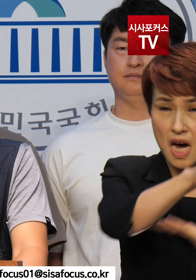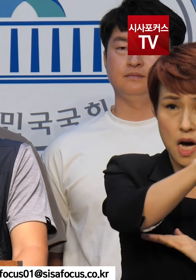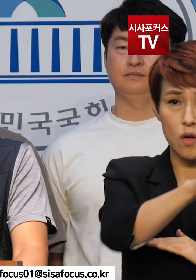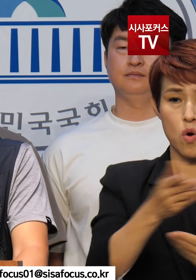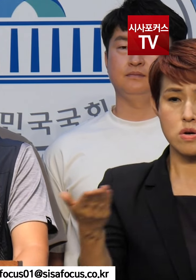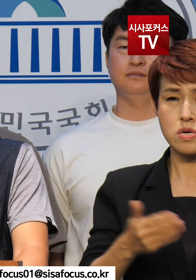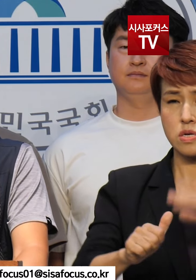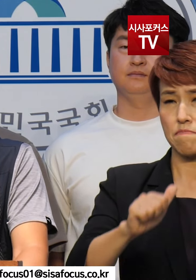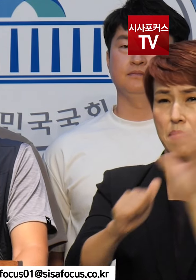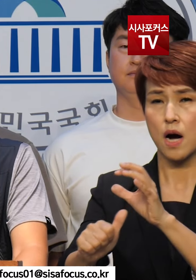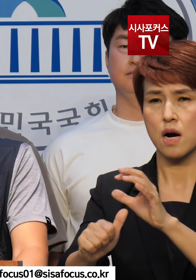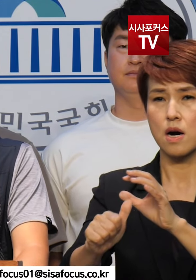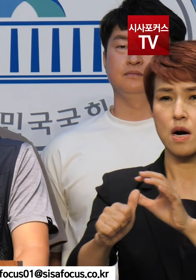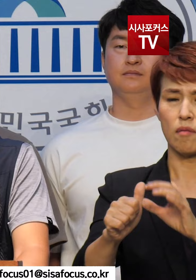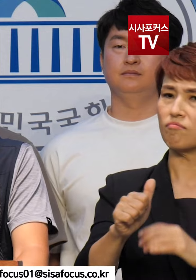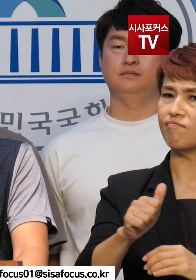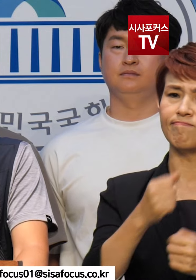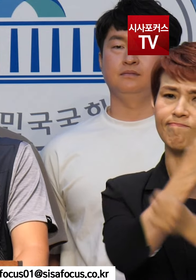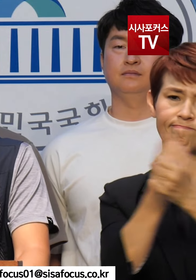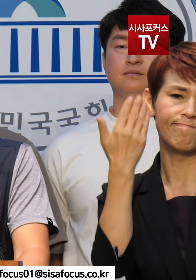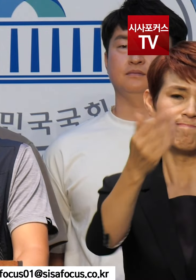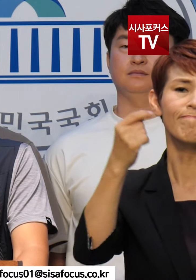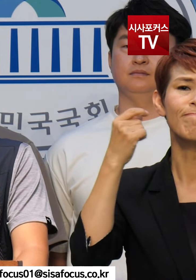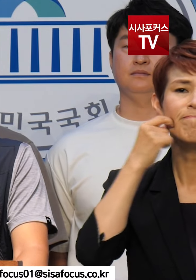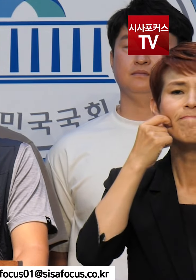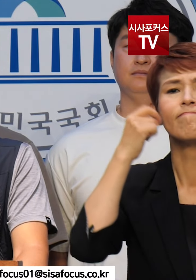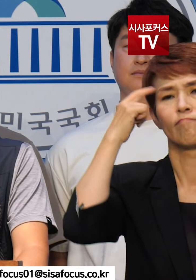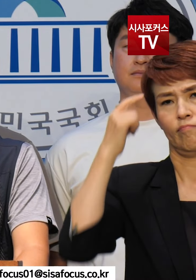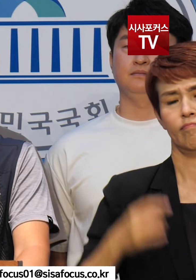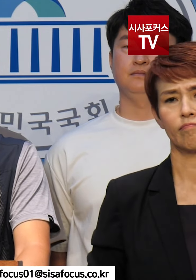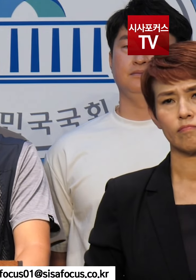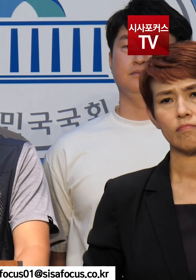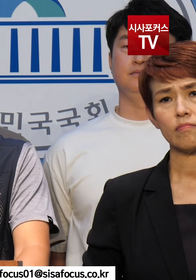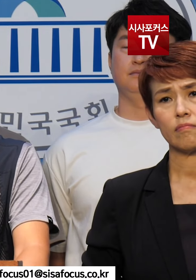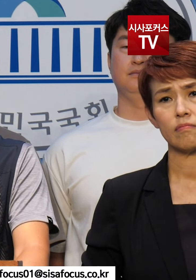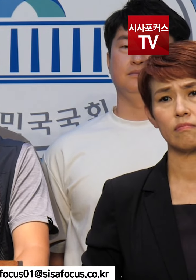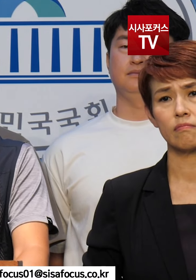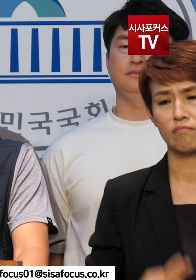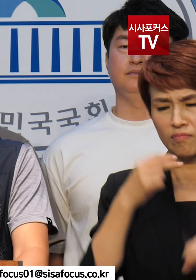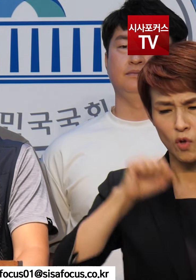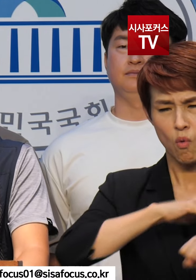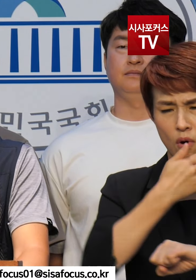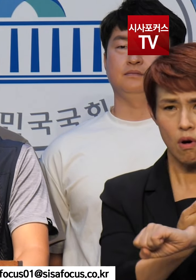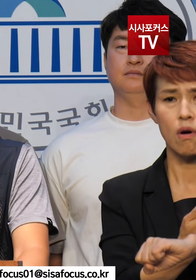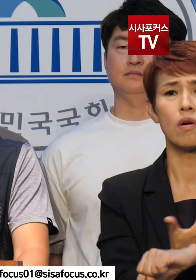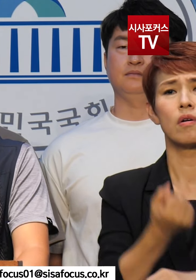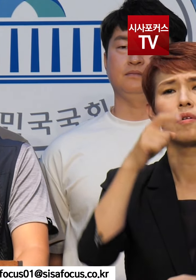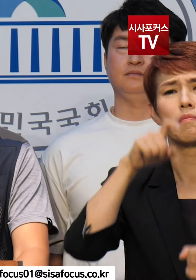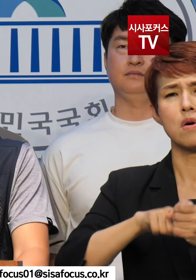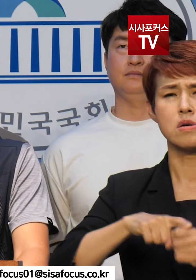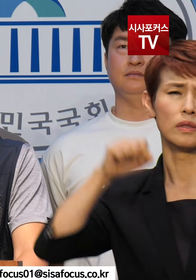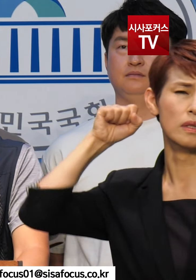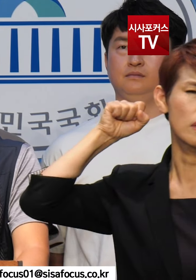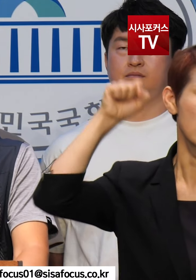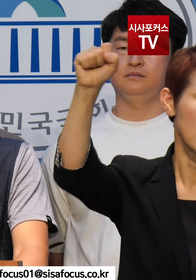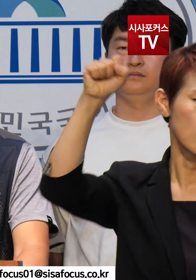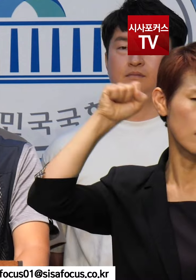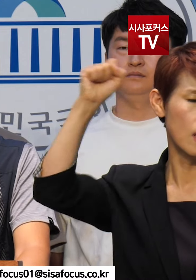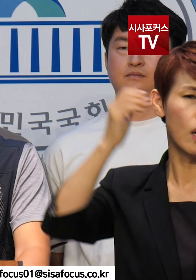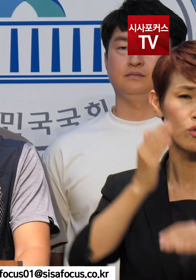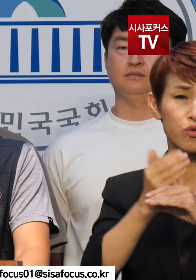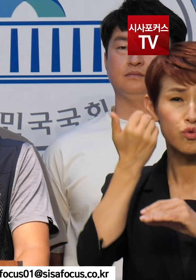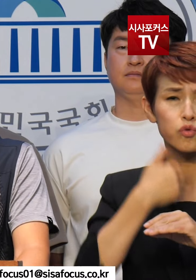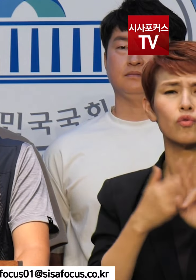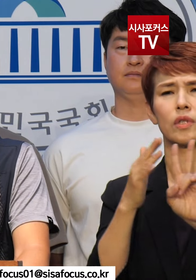탄압과 인권 탄압을 용납할 수 없다는 각오가 생겼습니다. 생존권을 지키기 위해 고공농성을 이어가고 있는